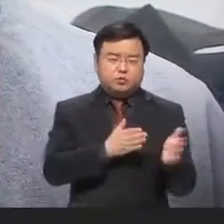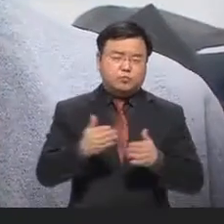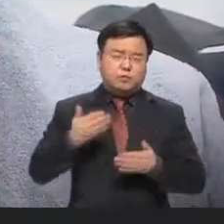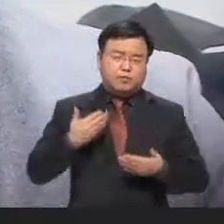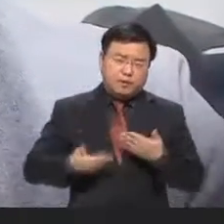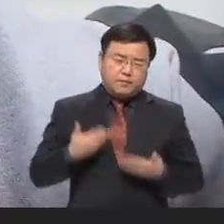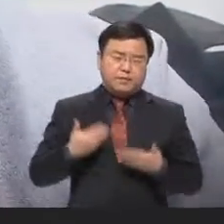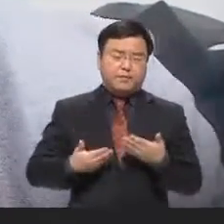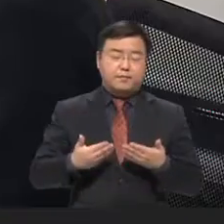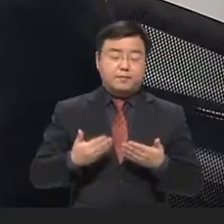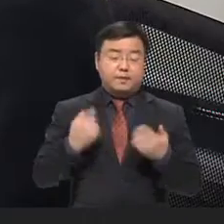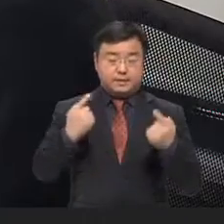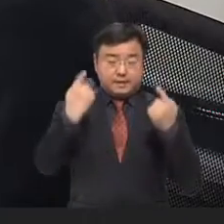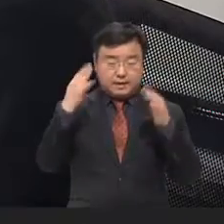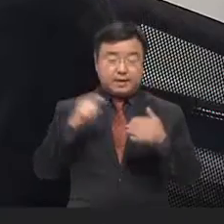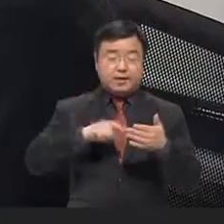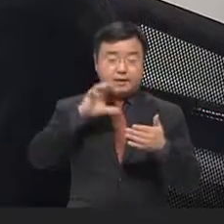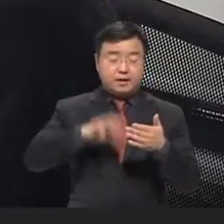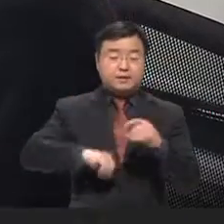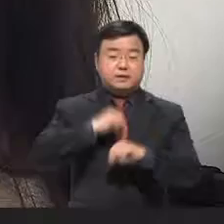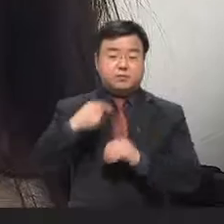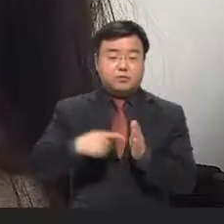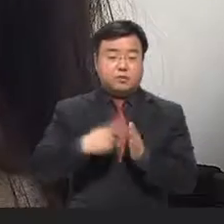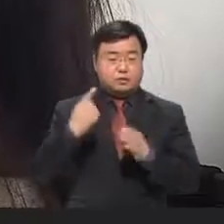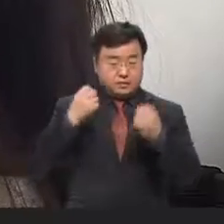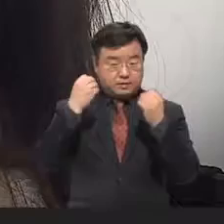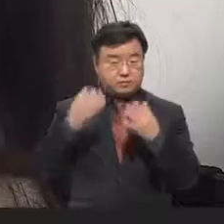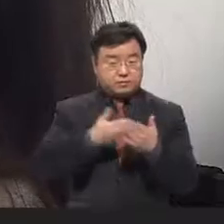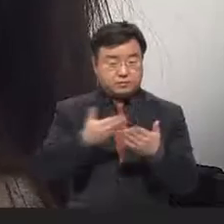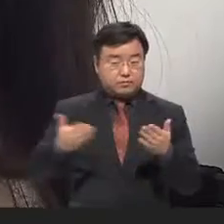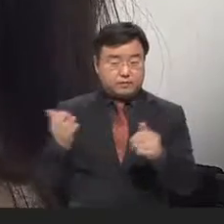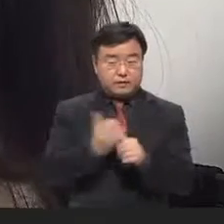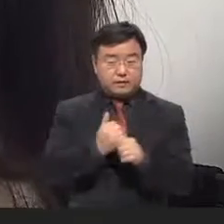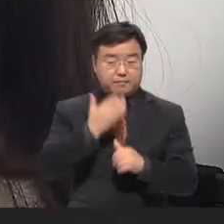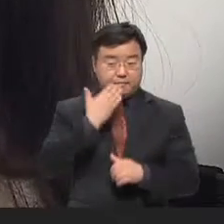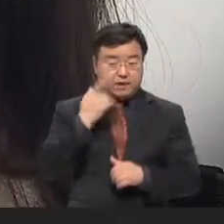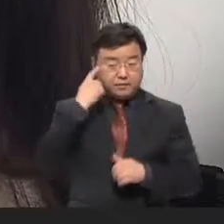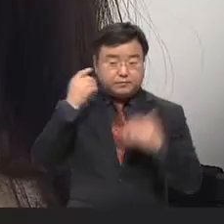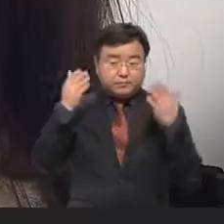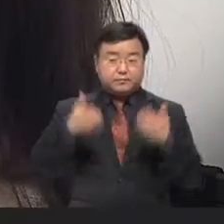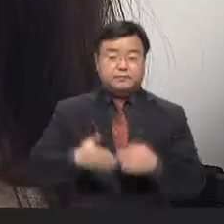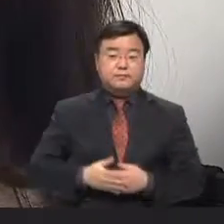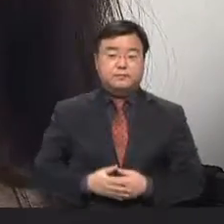자유학기제가 새로운 흐름으로 자리 잡을지 기대됩니다. EBS 뉴스 송성환입니다.